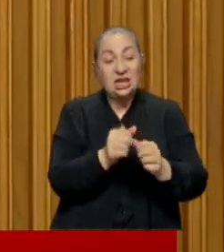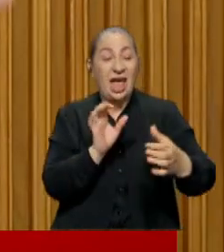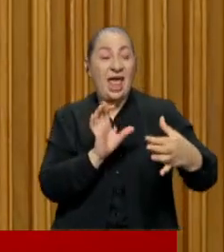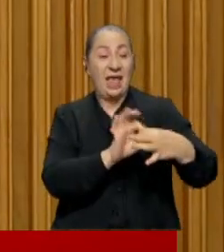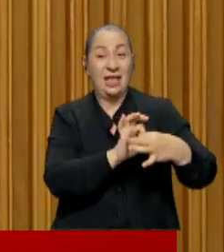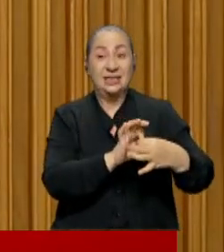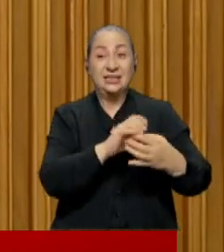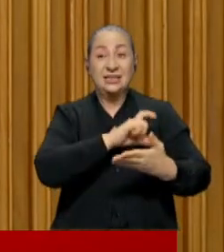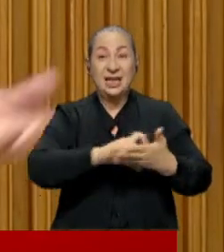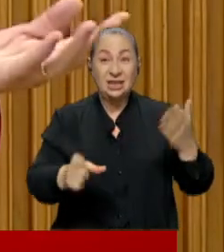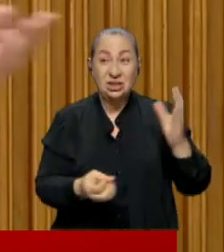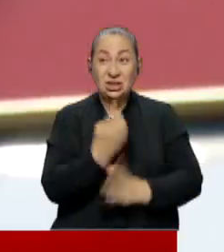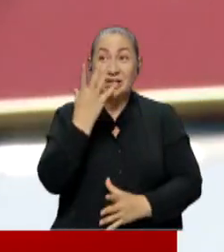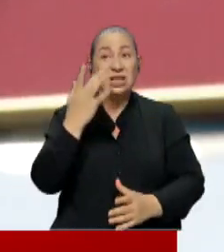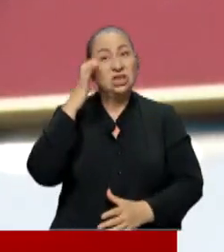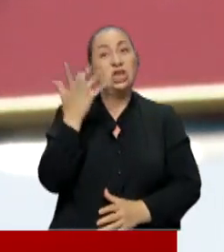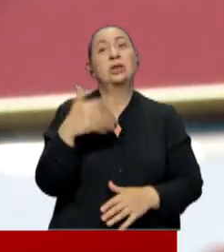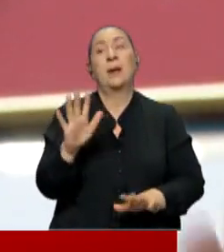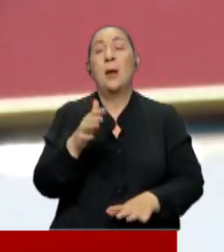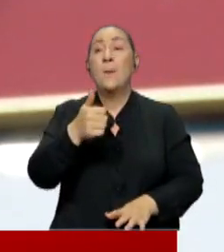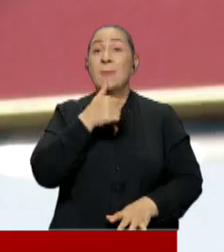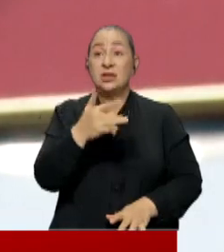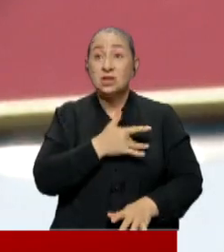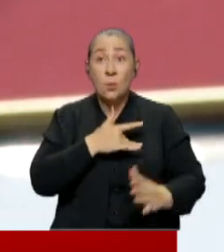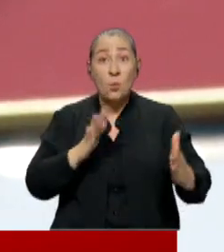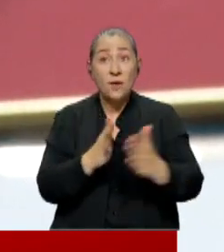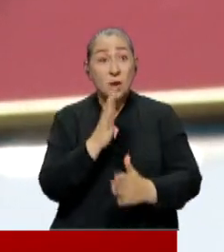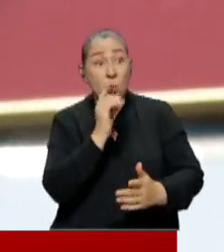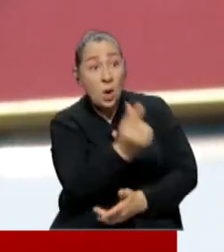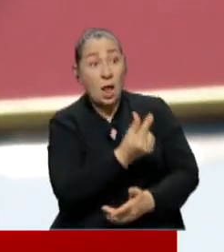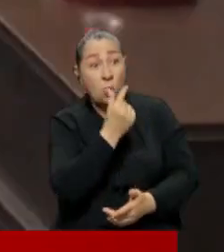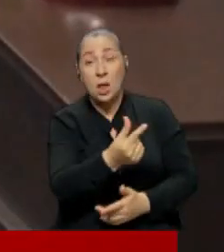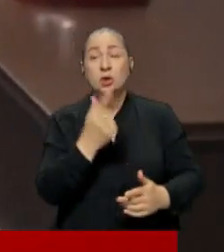senet çıkarırsa şaşırmayın. Babacan ve muhalefetin uyarılarının